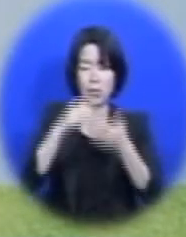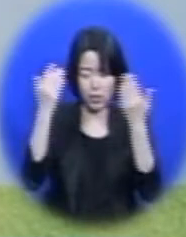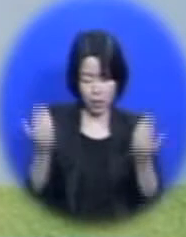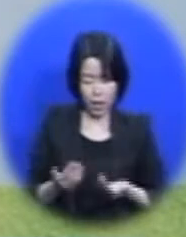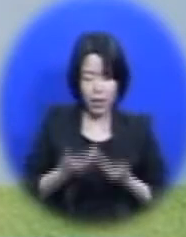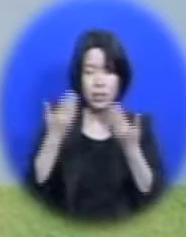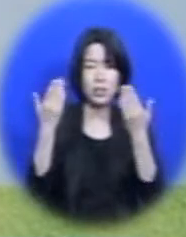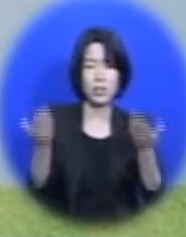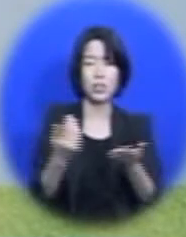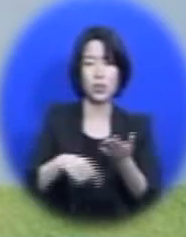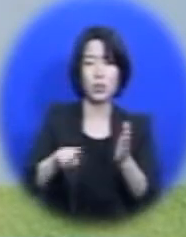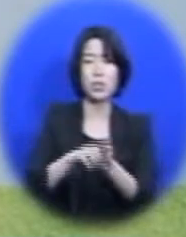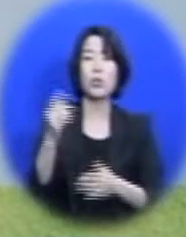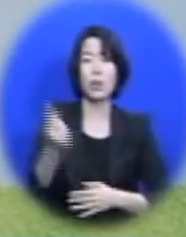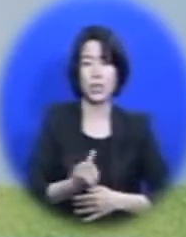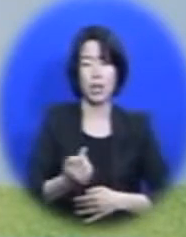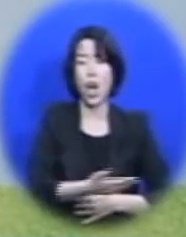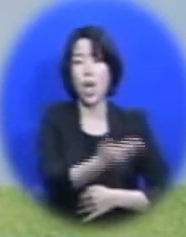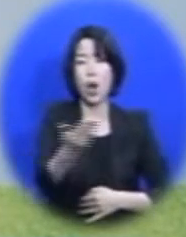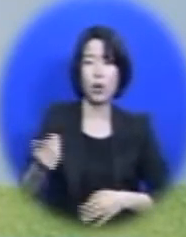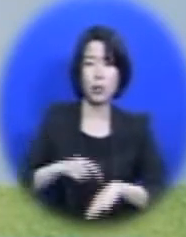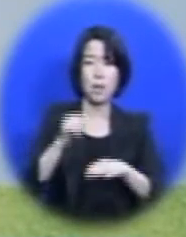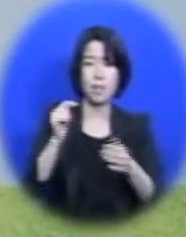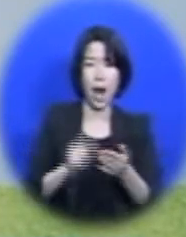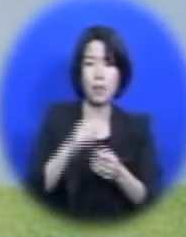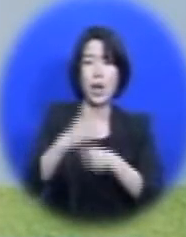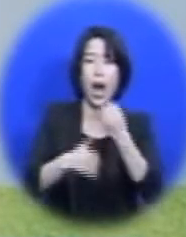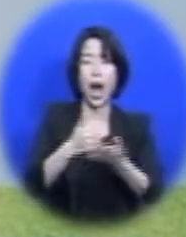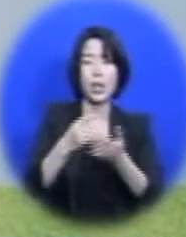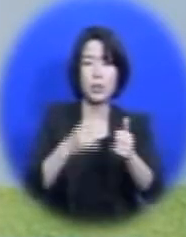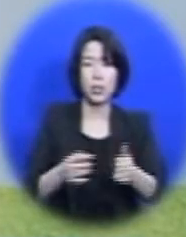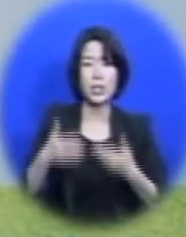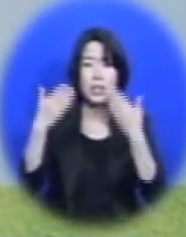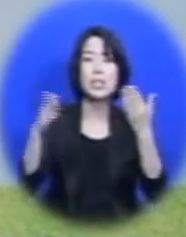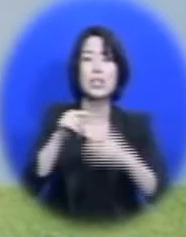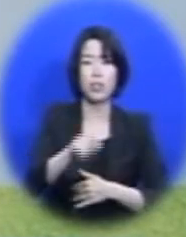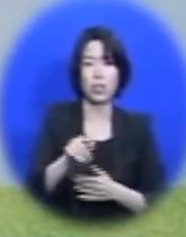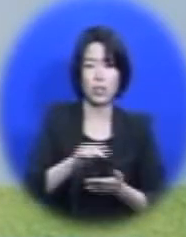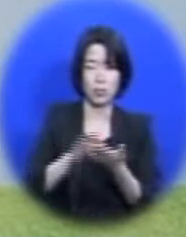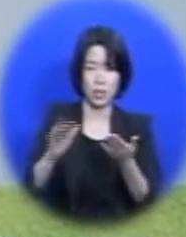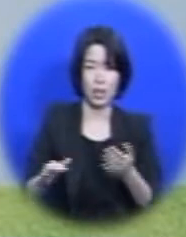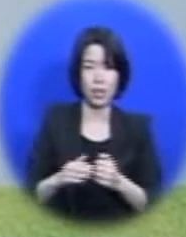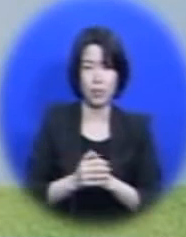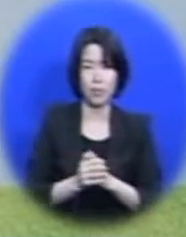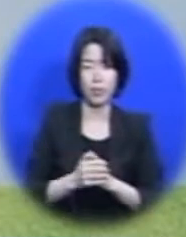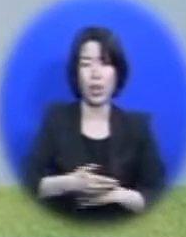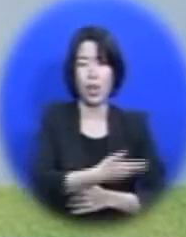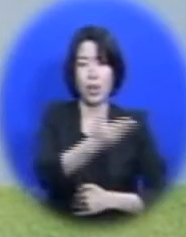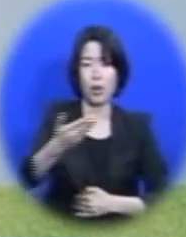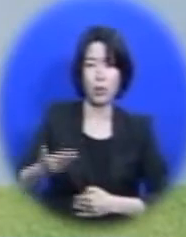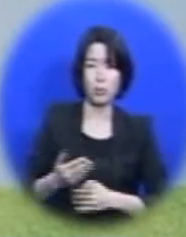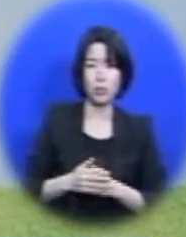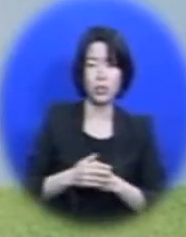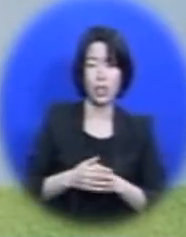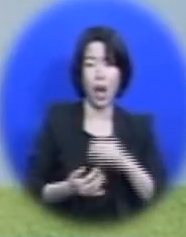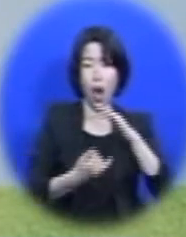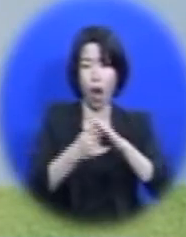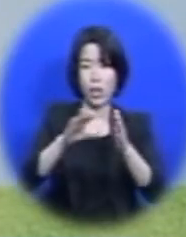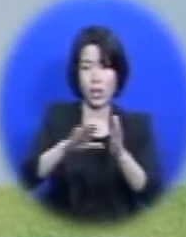내어드리려고 온 거예요. 여러분의 마음을 오늘 하나님께 드리는 것입니다. 여러분 어릴